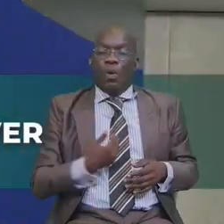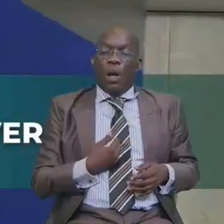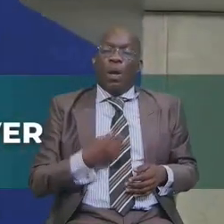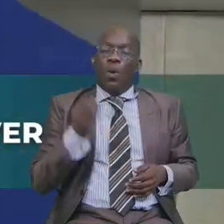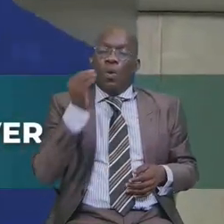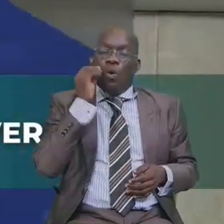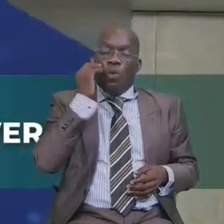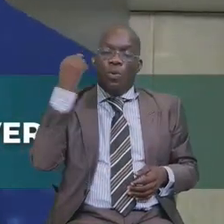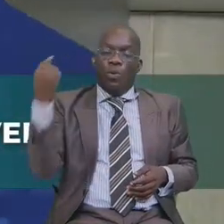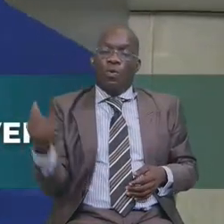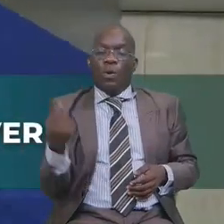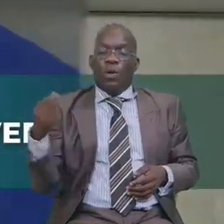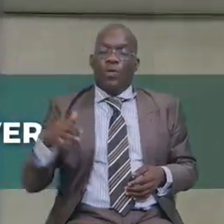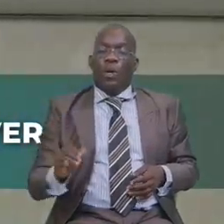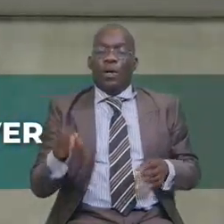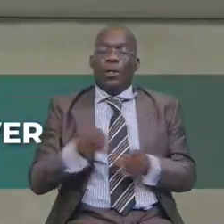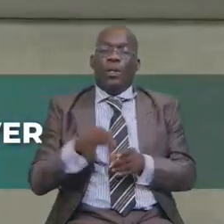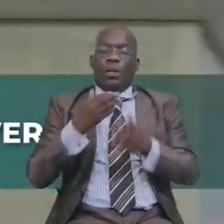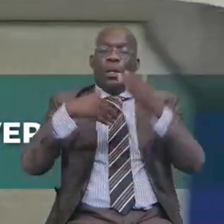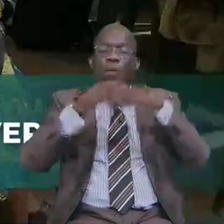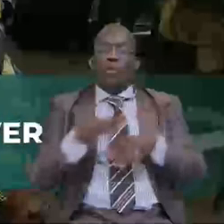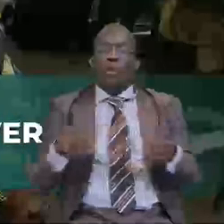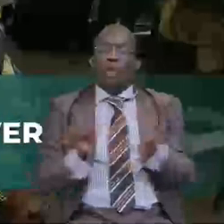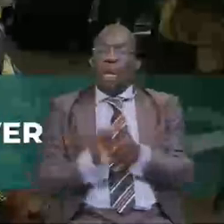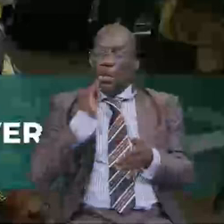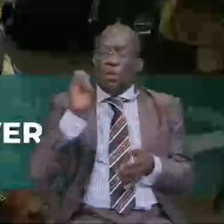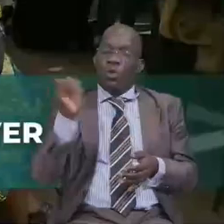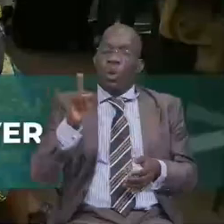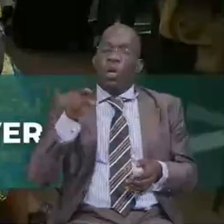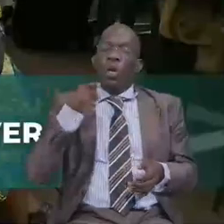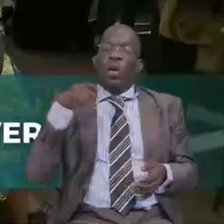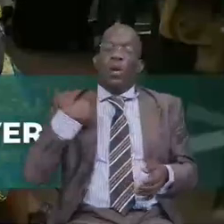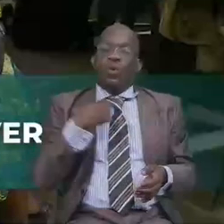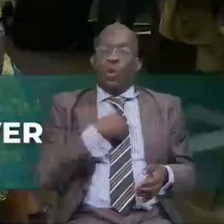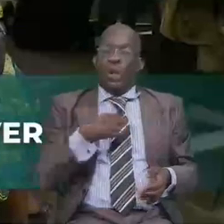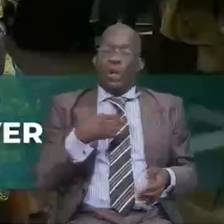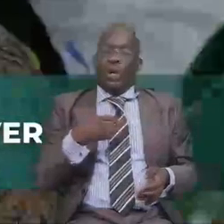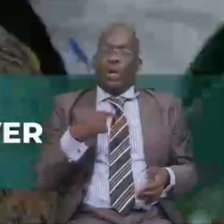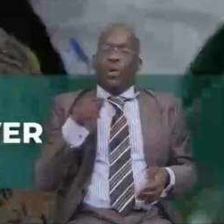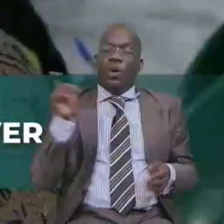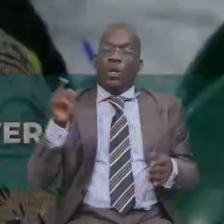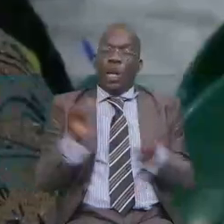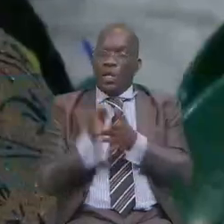au ciel. C'est là où tu vas. Je dis, c'est là où tu vas.